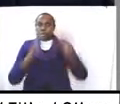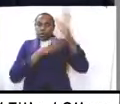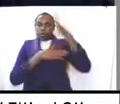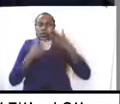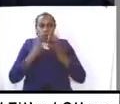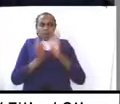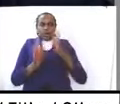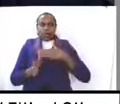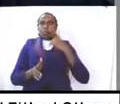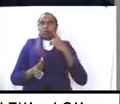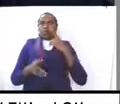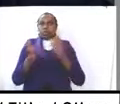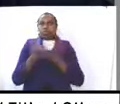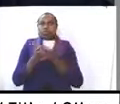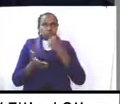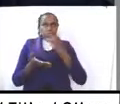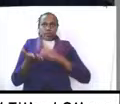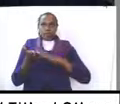midomo yetu.